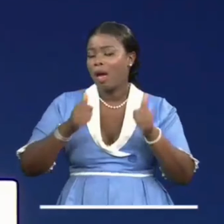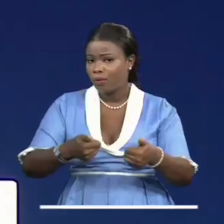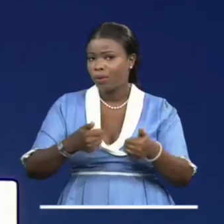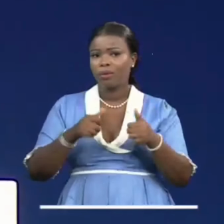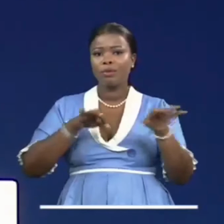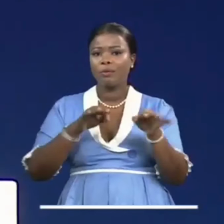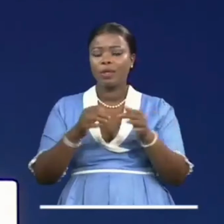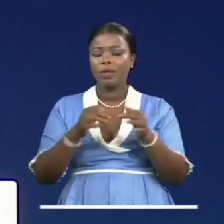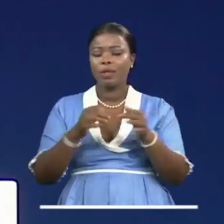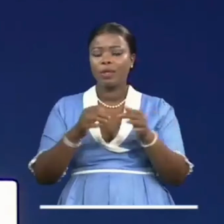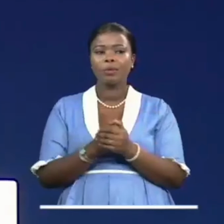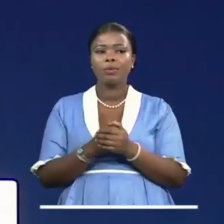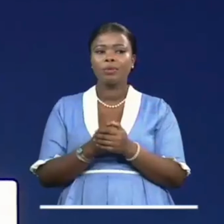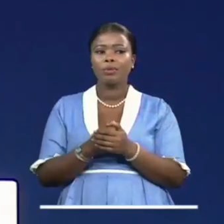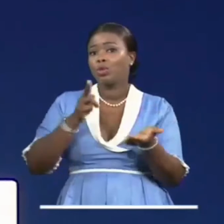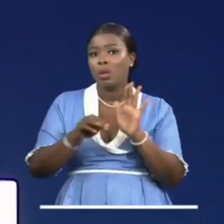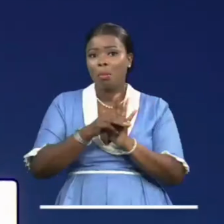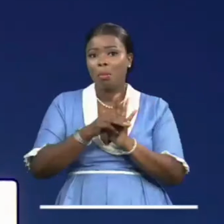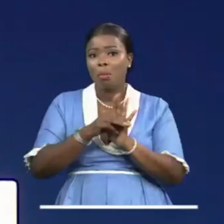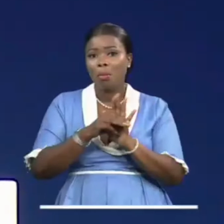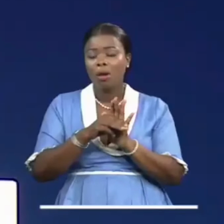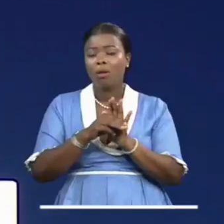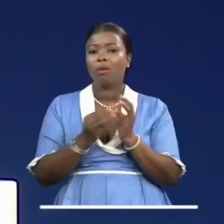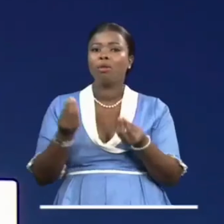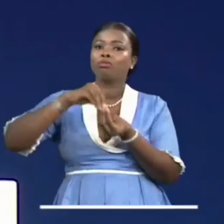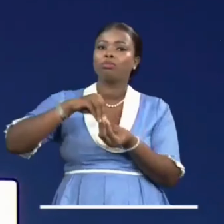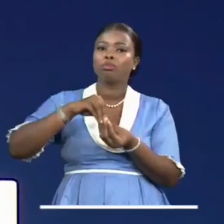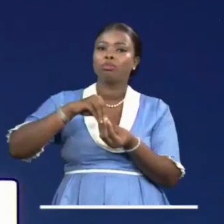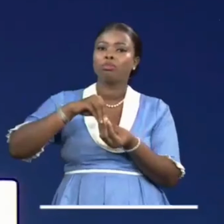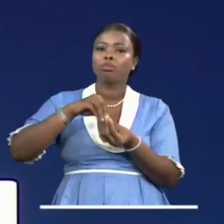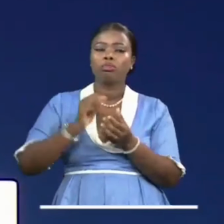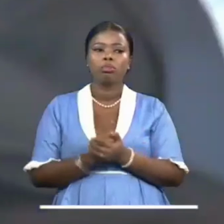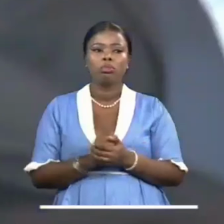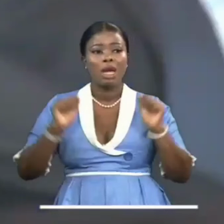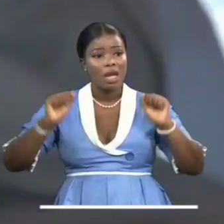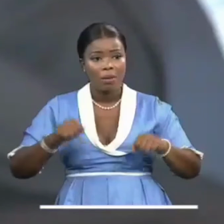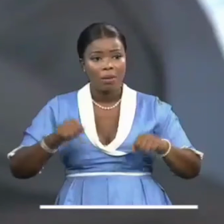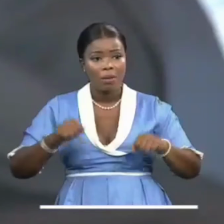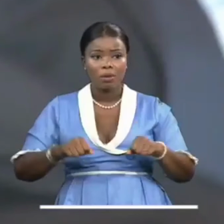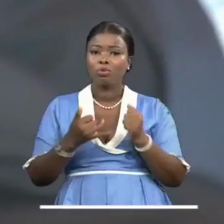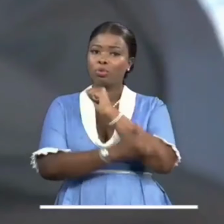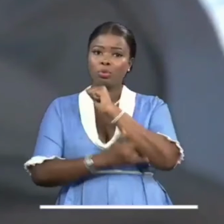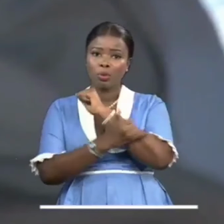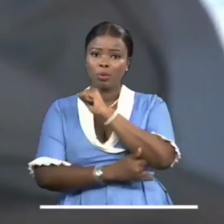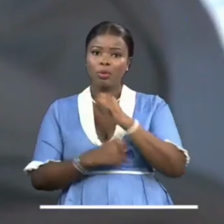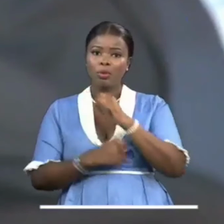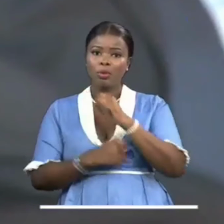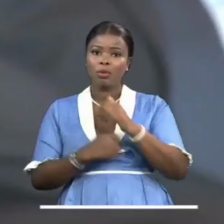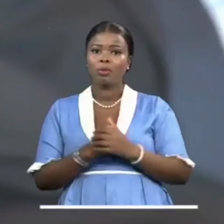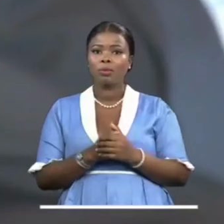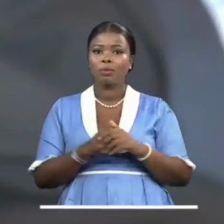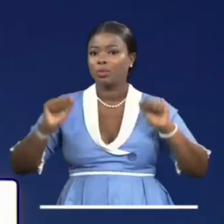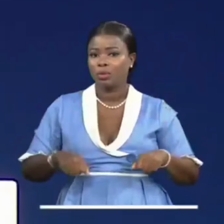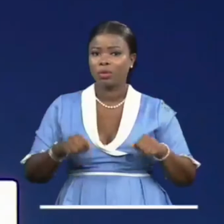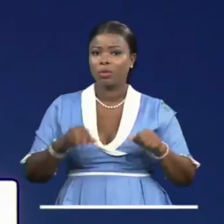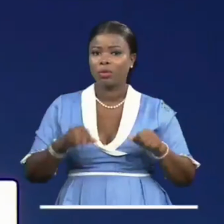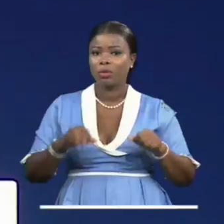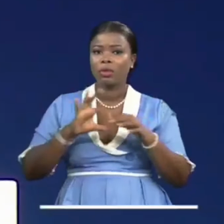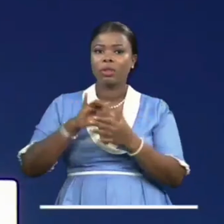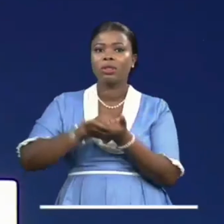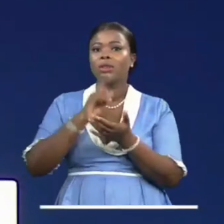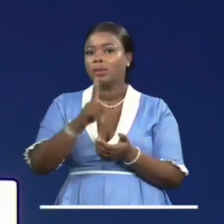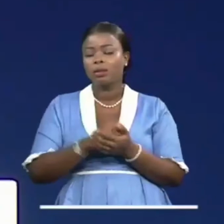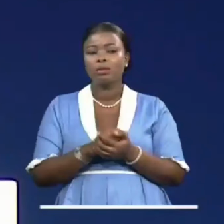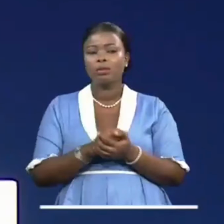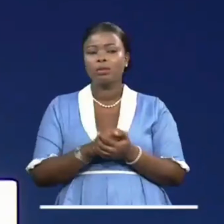fiscales notamment en renforçant la capacité du pays à pouvoir évaluer le potentiel de ces ressources rien que nos